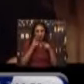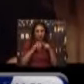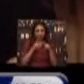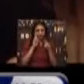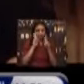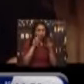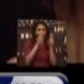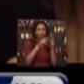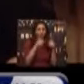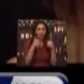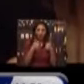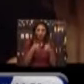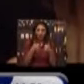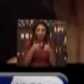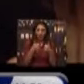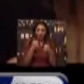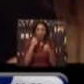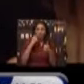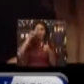افلام كتير